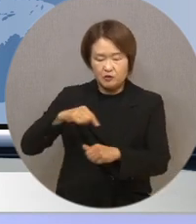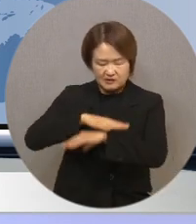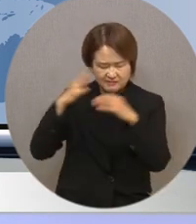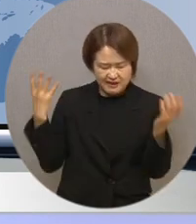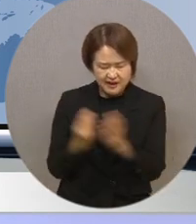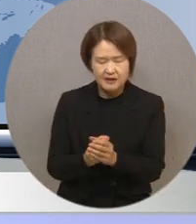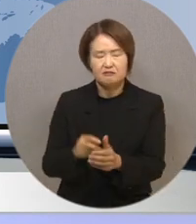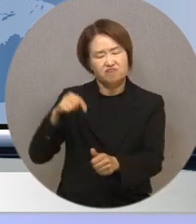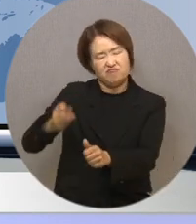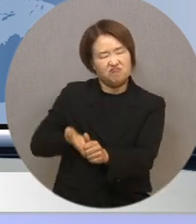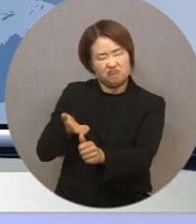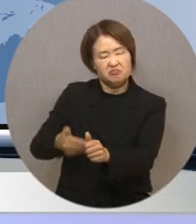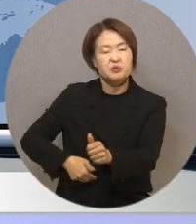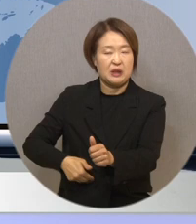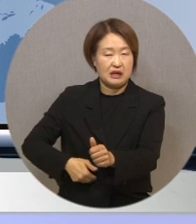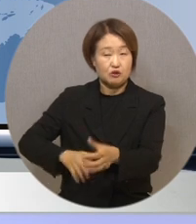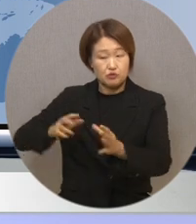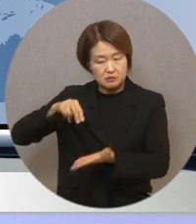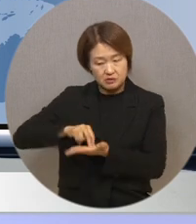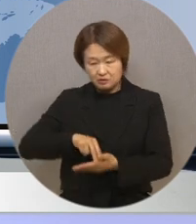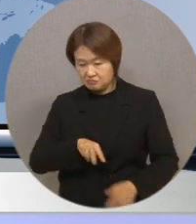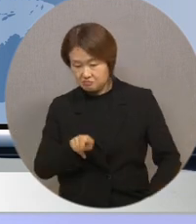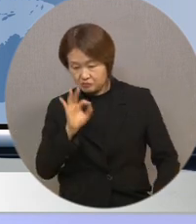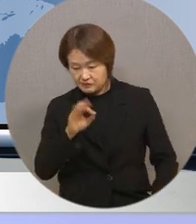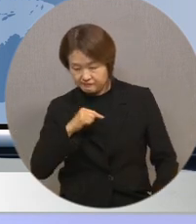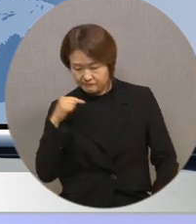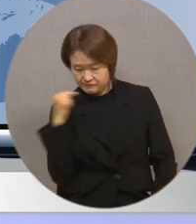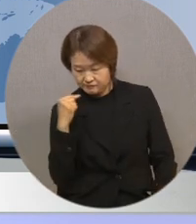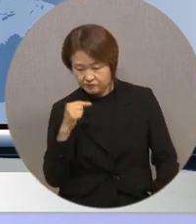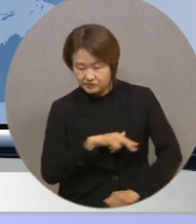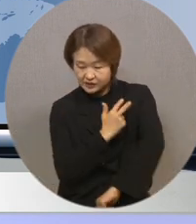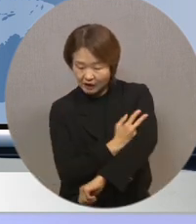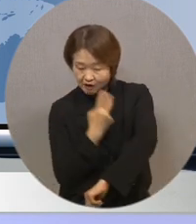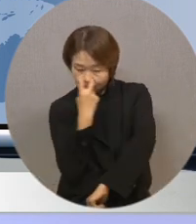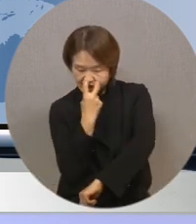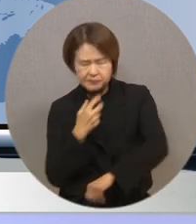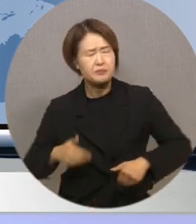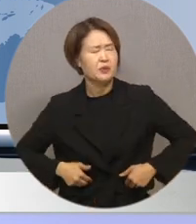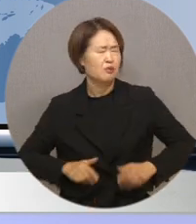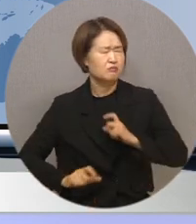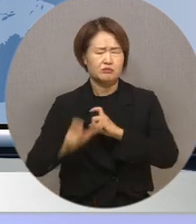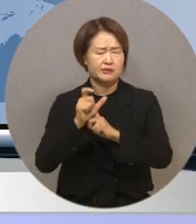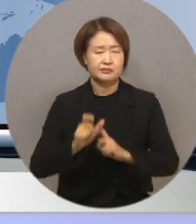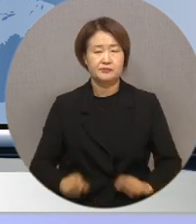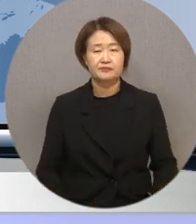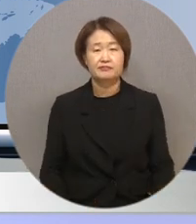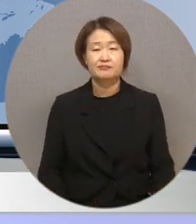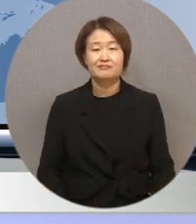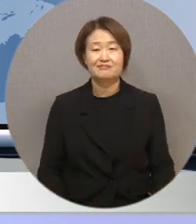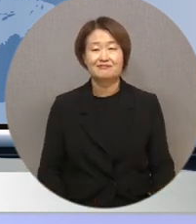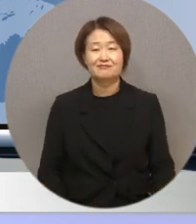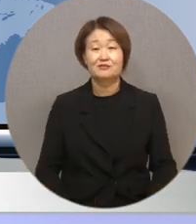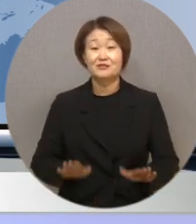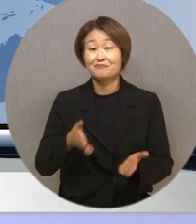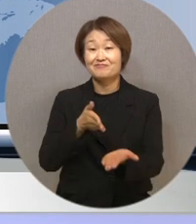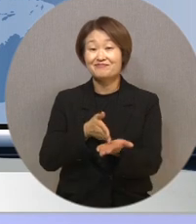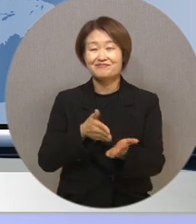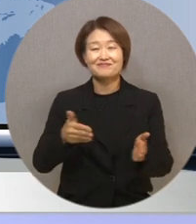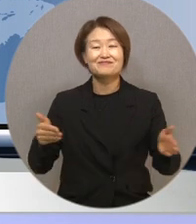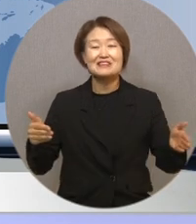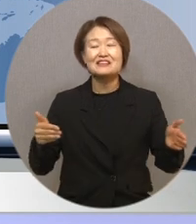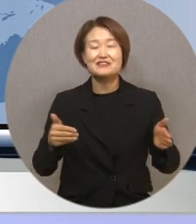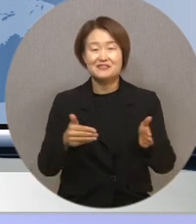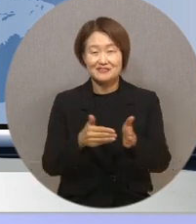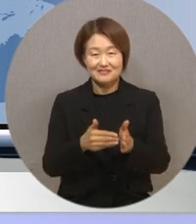수 있도록 국가 차원에 엄중하고 엄격한 자격 관리가 필요해 보입니다 이상 WBC 복지 tv 뉴스